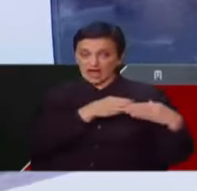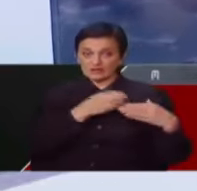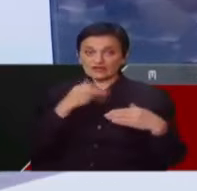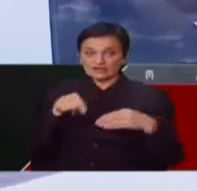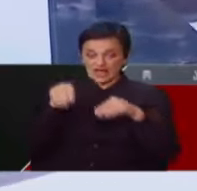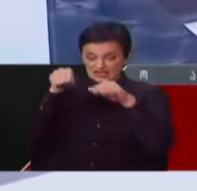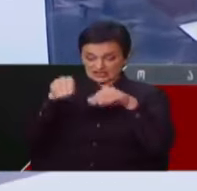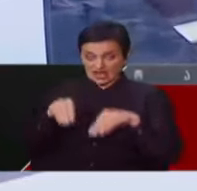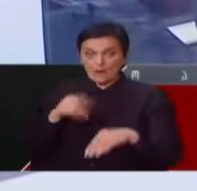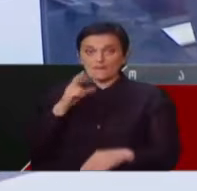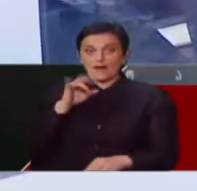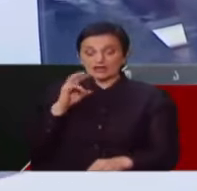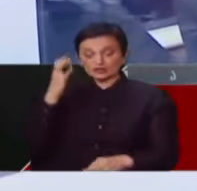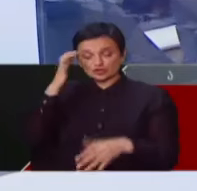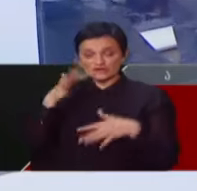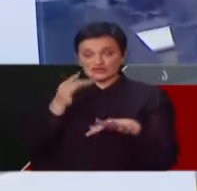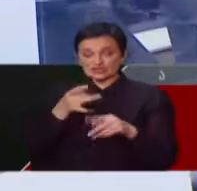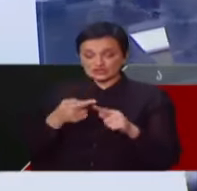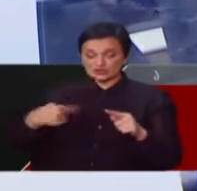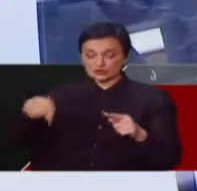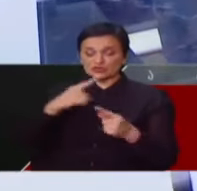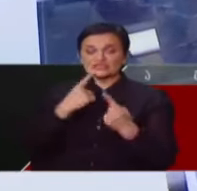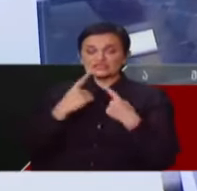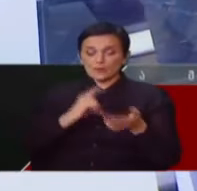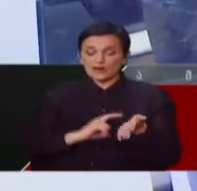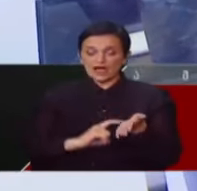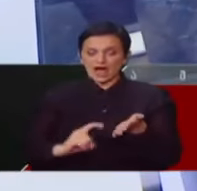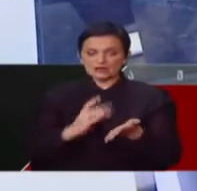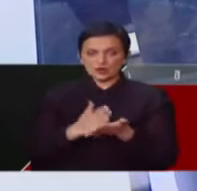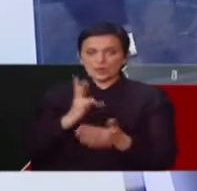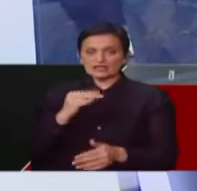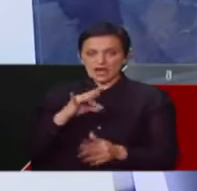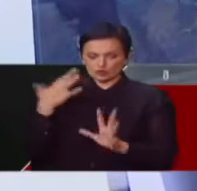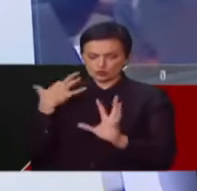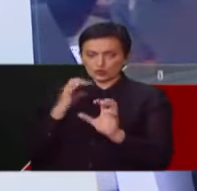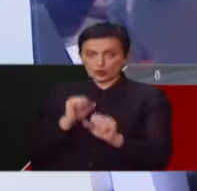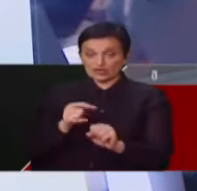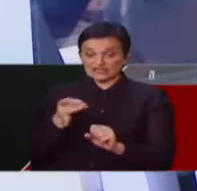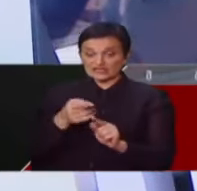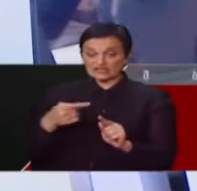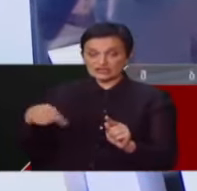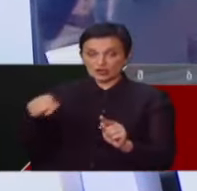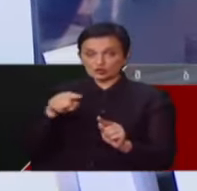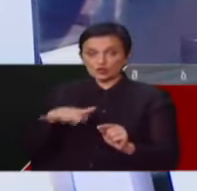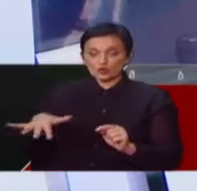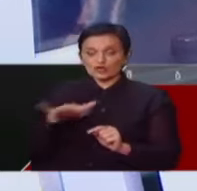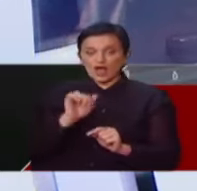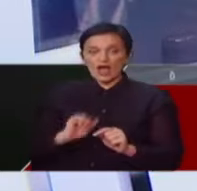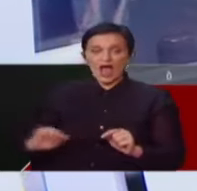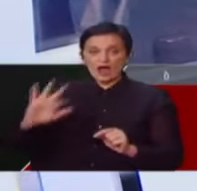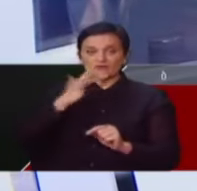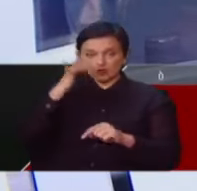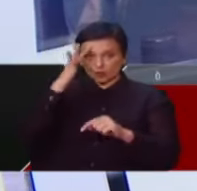დეკლარაციაში დასავლეთ ბალკანეთსა და შავი ზღვის რეგიონებზე საუბრისას ხაზგასმულია, რომ ნატო მხარს უჭერს ამ რეგიონების ქვეყნების